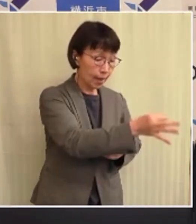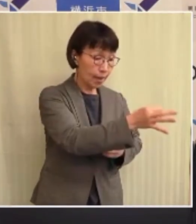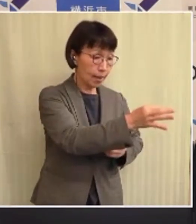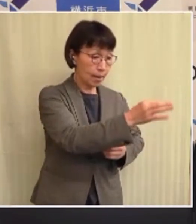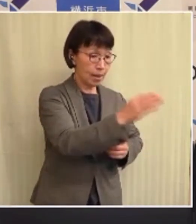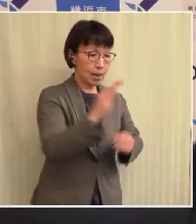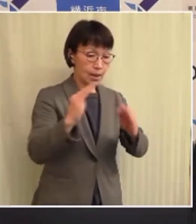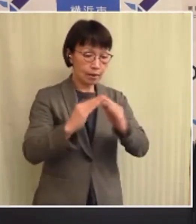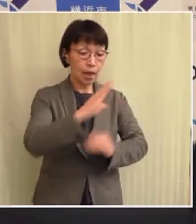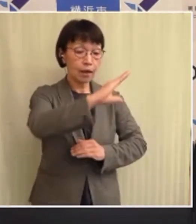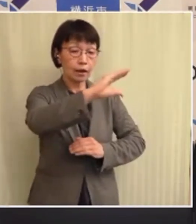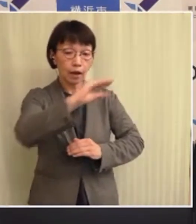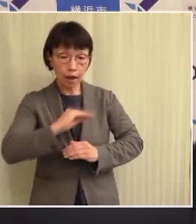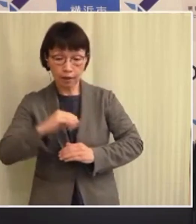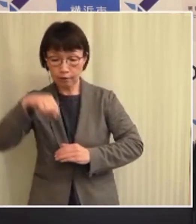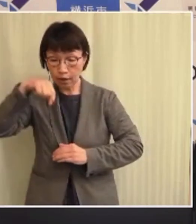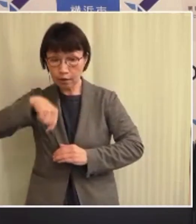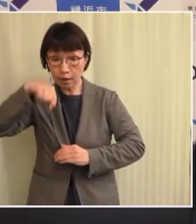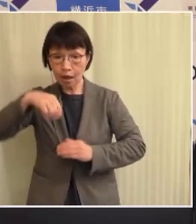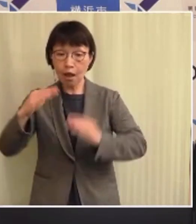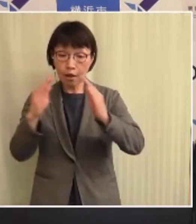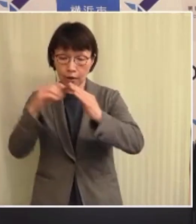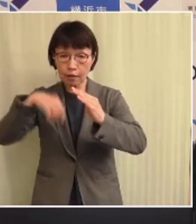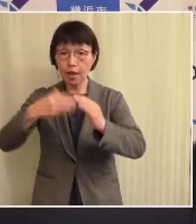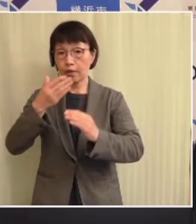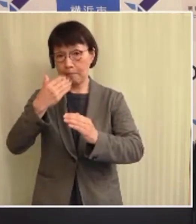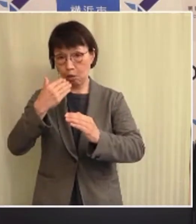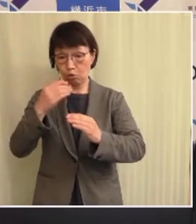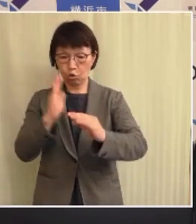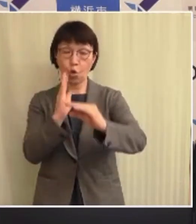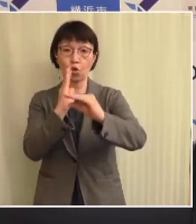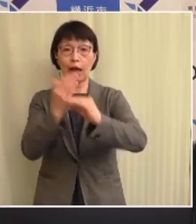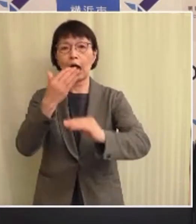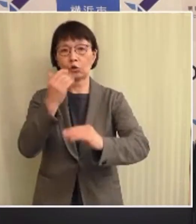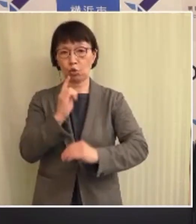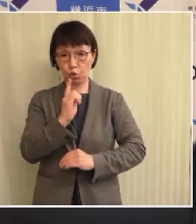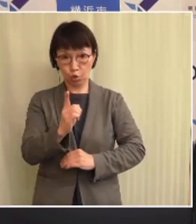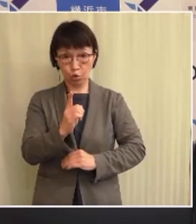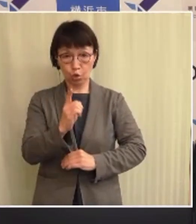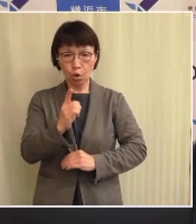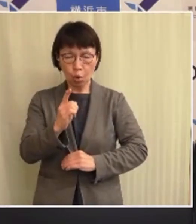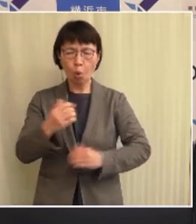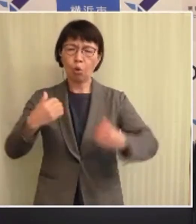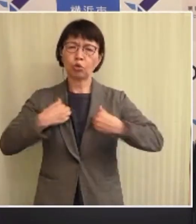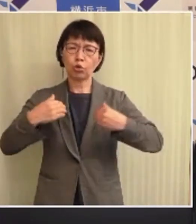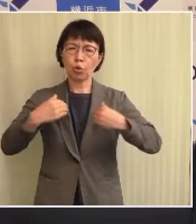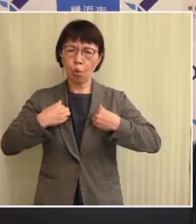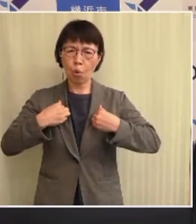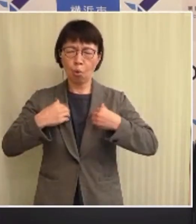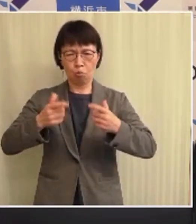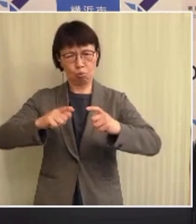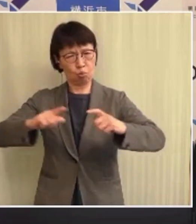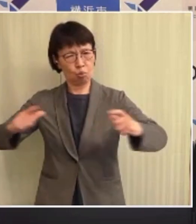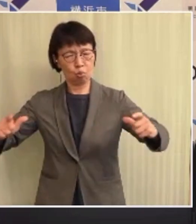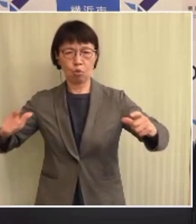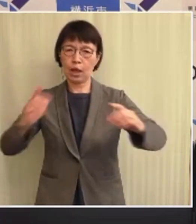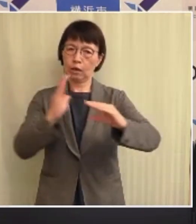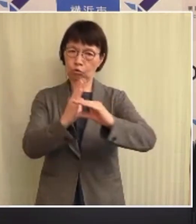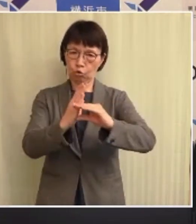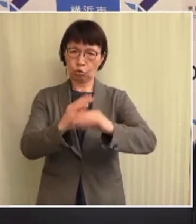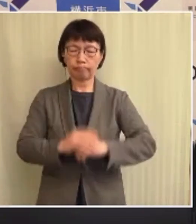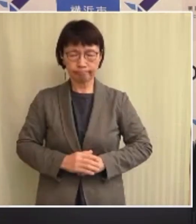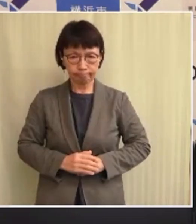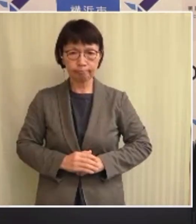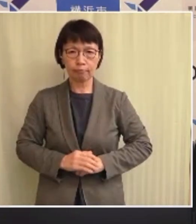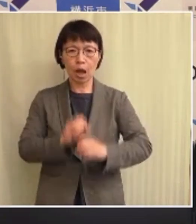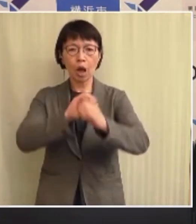家で食べる、その中食に対する需要が高まってきています。コロナっ